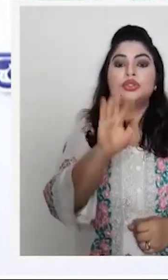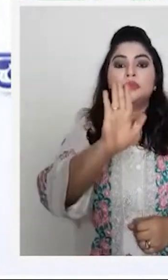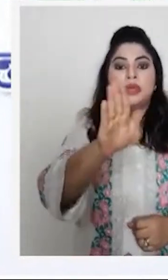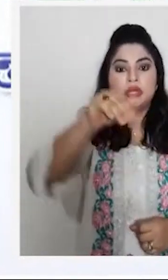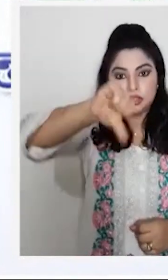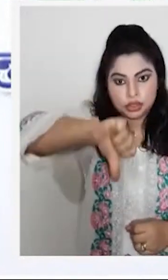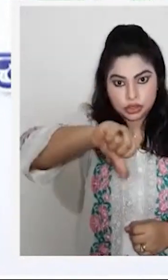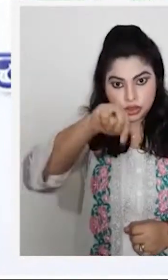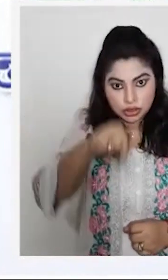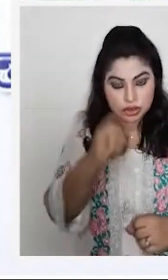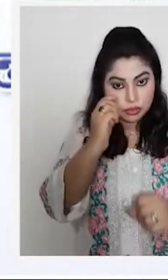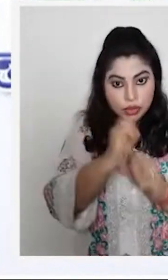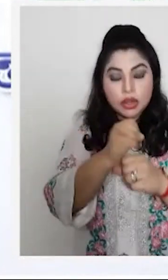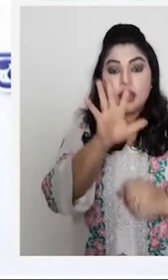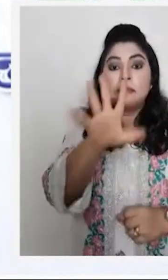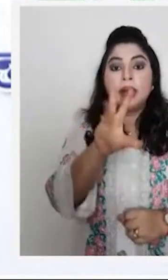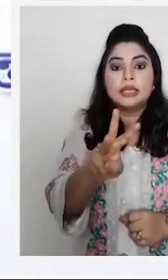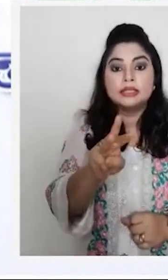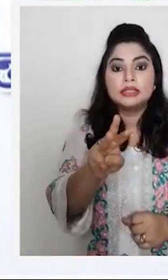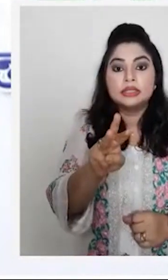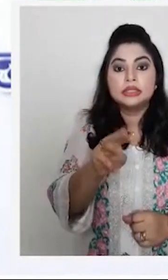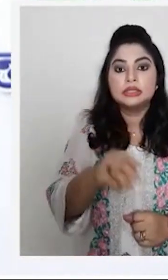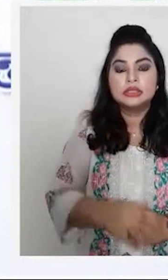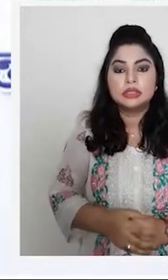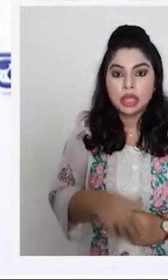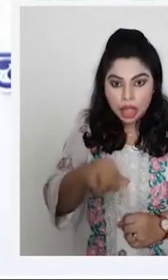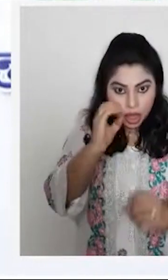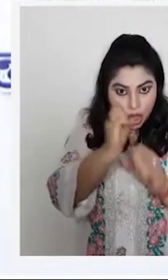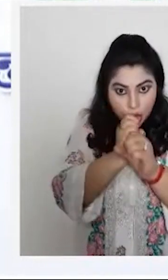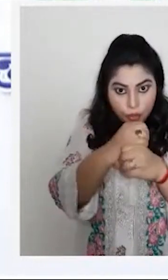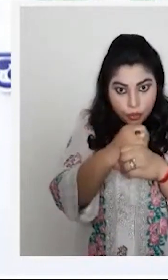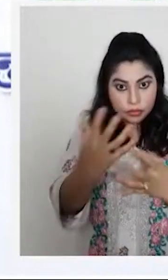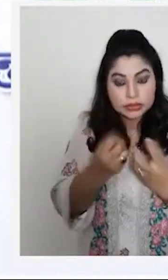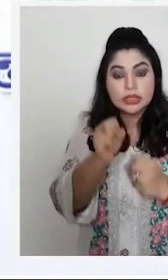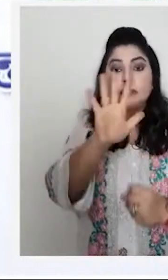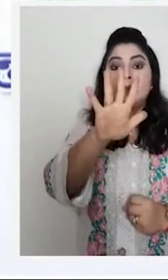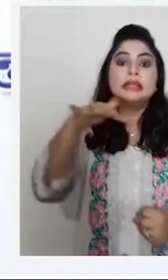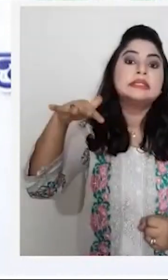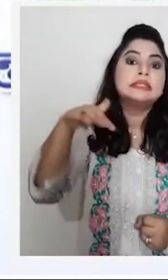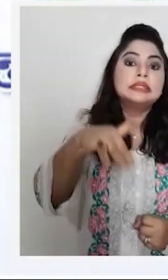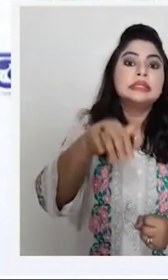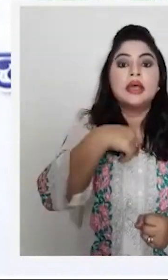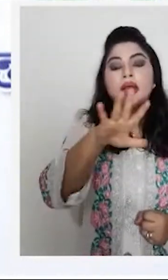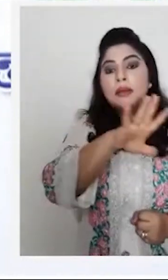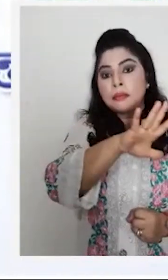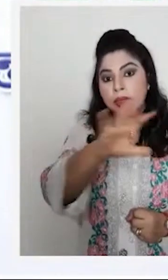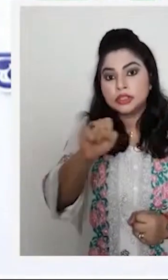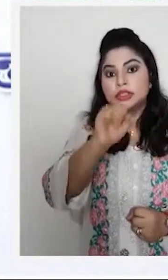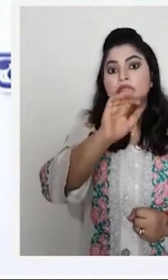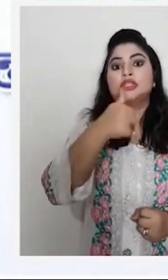এবং পরীক্ষা হয়েছে 16,259টি। এ পর্যন্ত পরীক্ষা হয়েছে